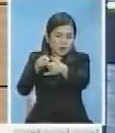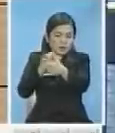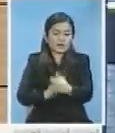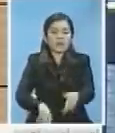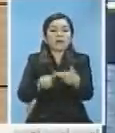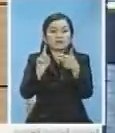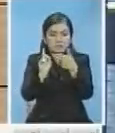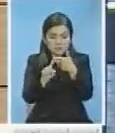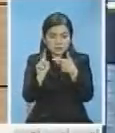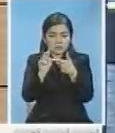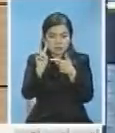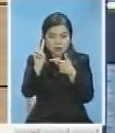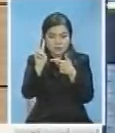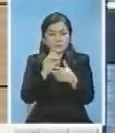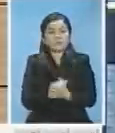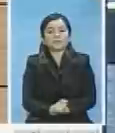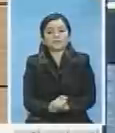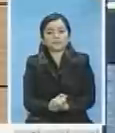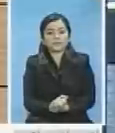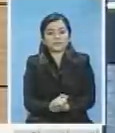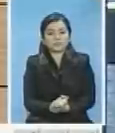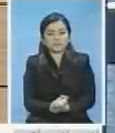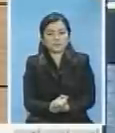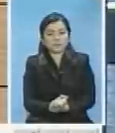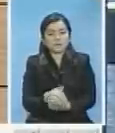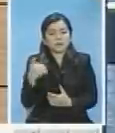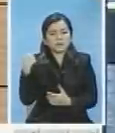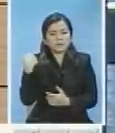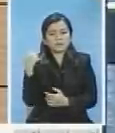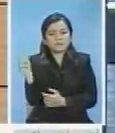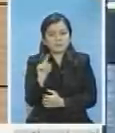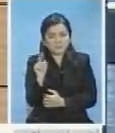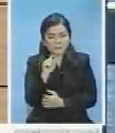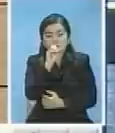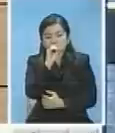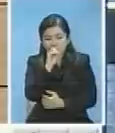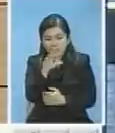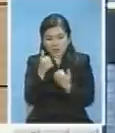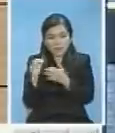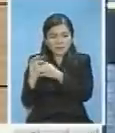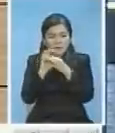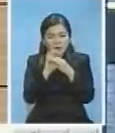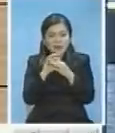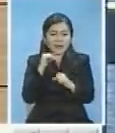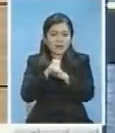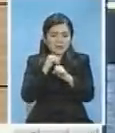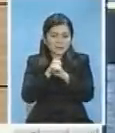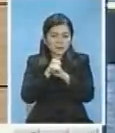ก็คือมีการส่งสัญญาณว่าอาจจะมีเรื่องของผลประโยชน์ทับซ้อน